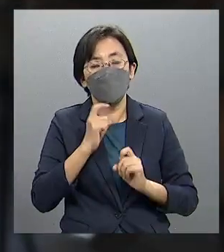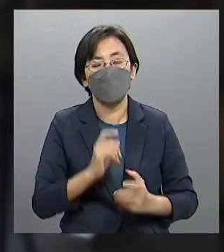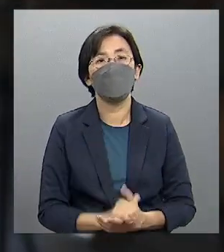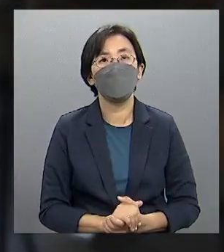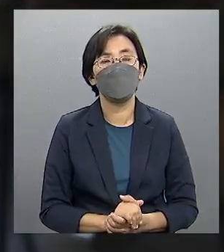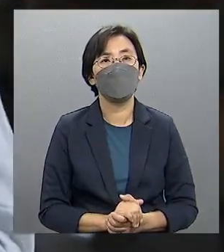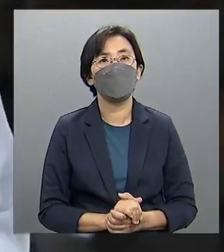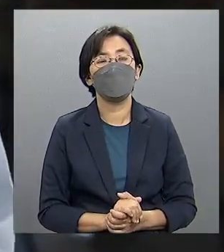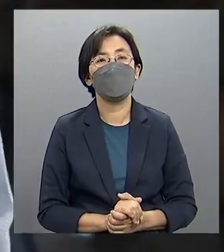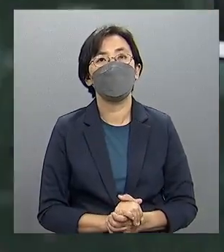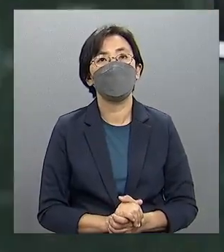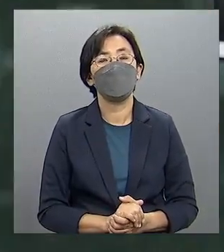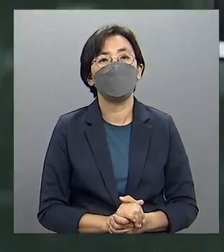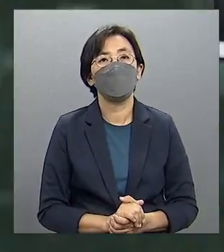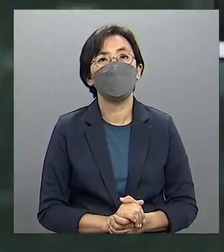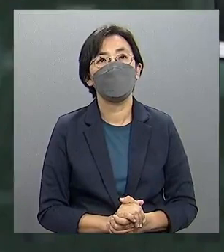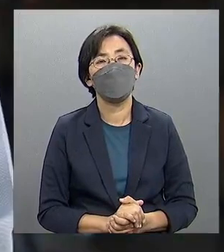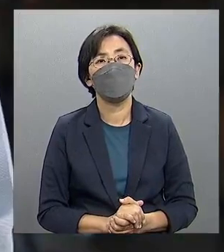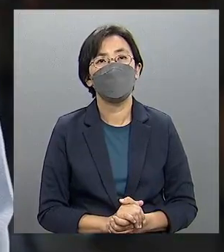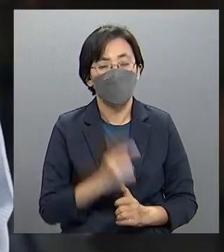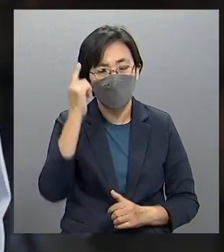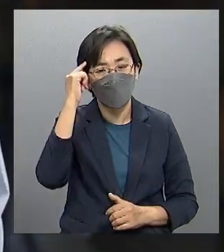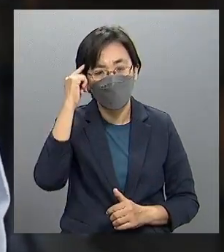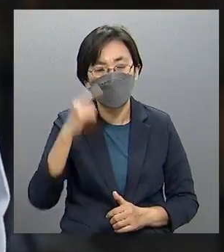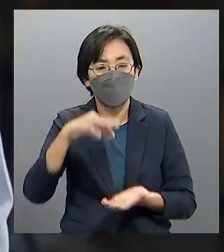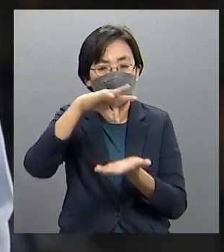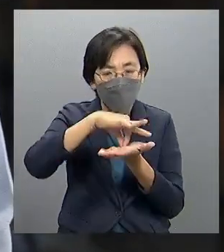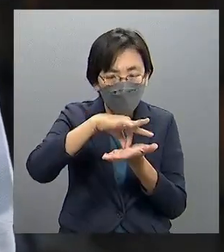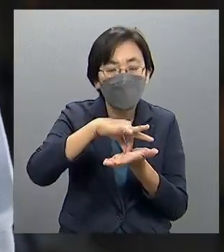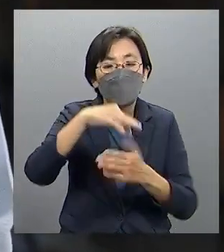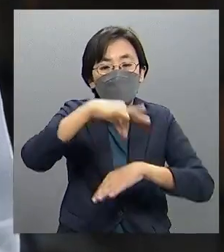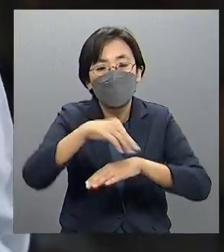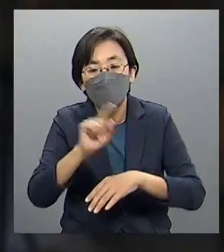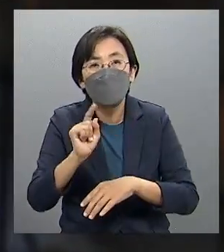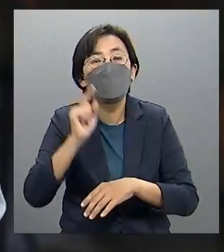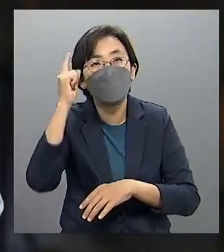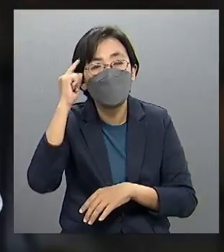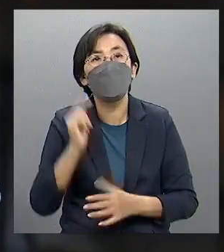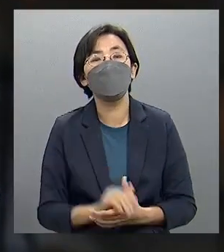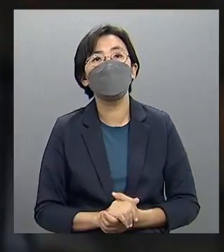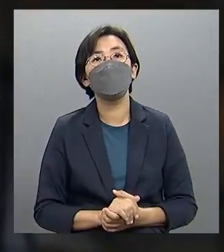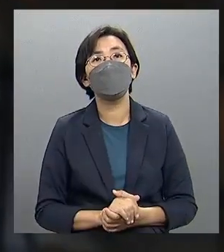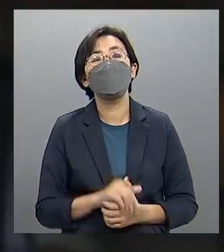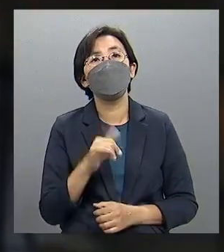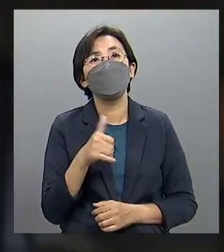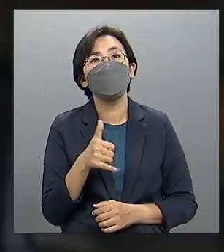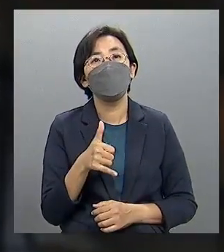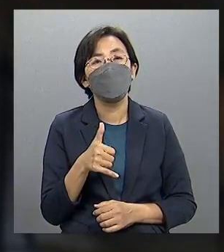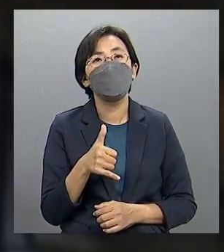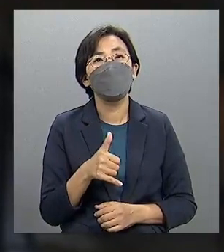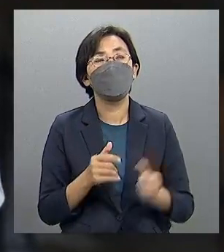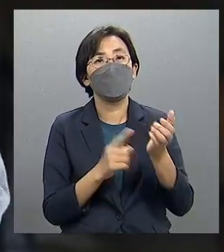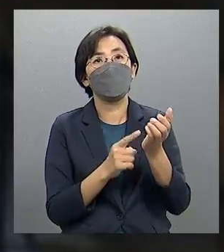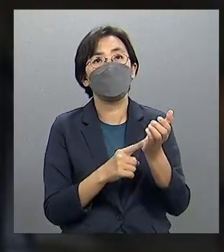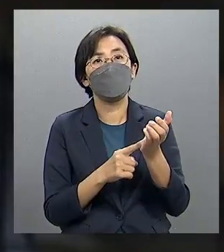GPS ของคุณคุณอยู่ที่ไหนก็รู ้ครับ นะฮะหรือถ้าโหดไปกว่านั้นก็คือว่ามันเข้าถึงไอ้ตัวไมโครโฟนของเครื่องอ่ะ